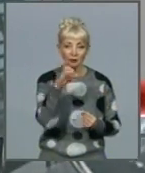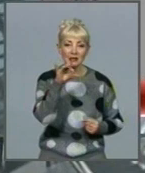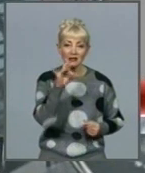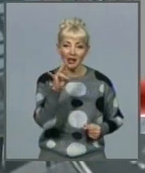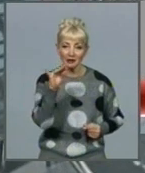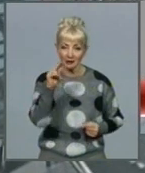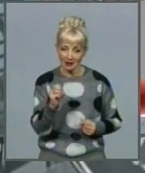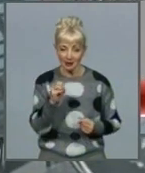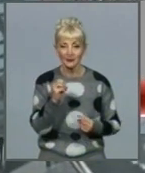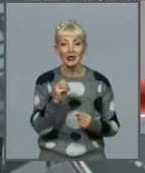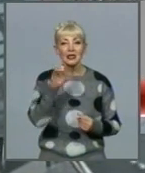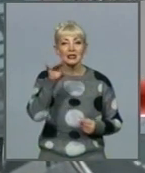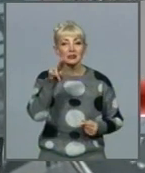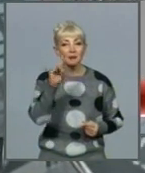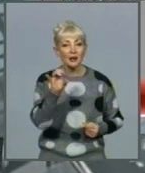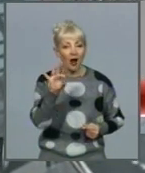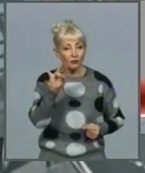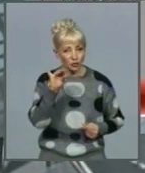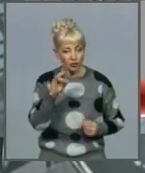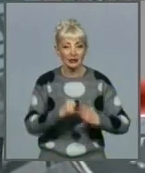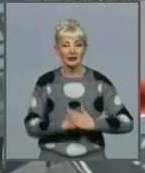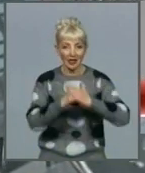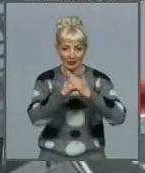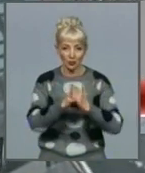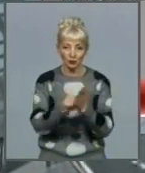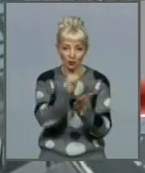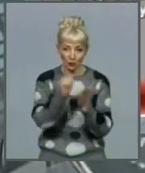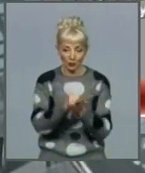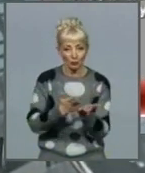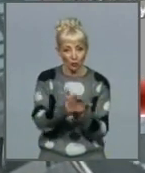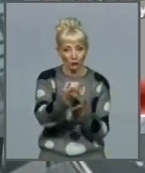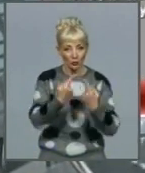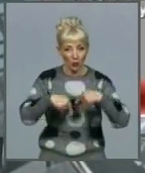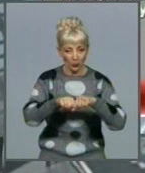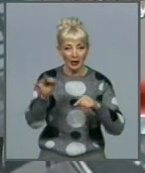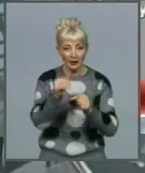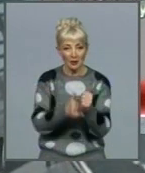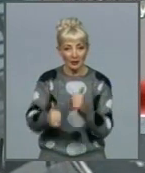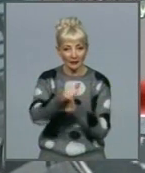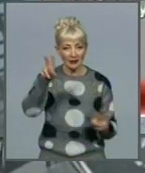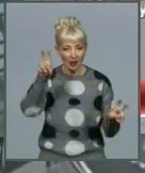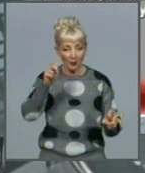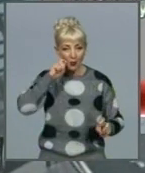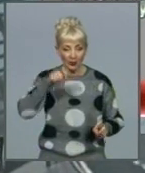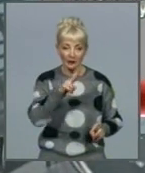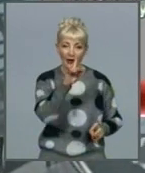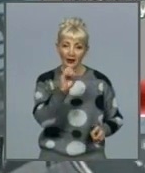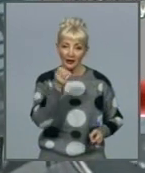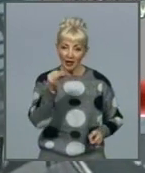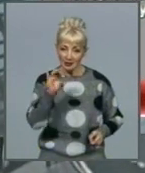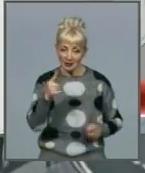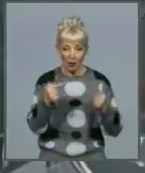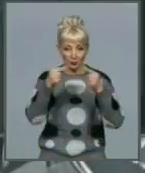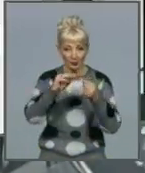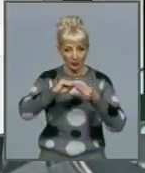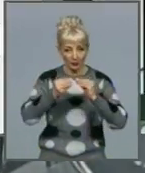на основі матеріалів профільних державних органів та провідних компаній України. Кейси конкретних проблем, питань та